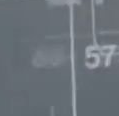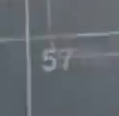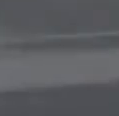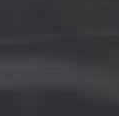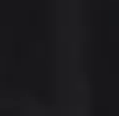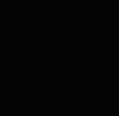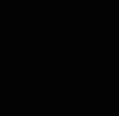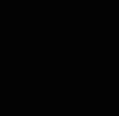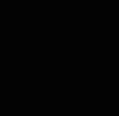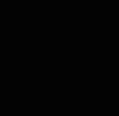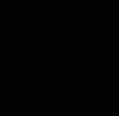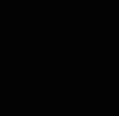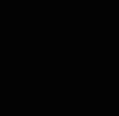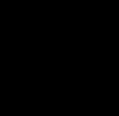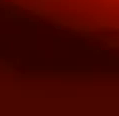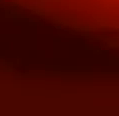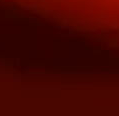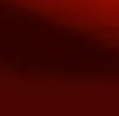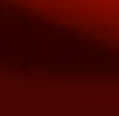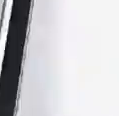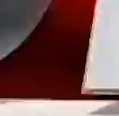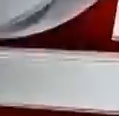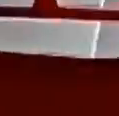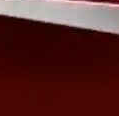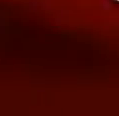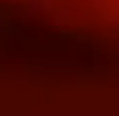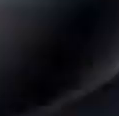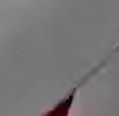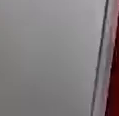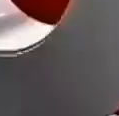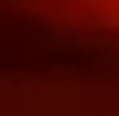Welcome to News 5 Everywhere.